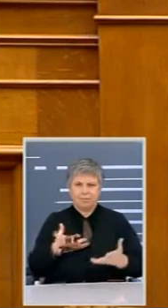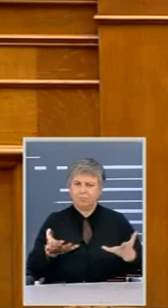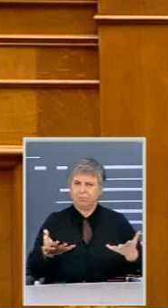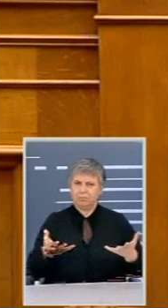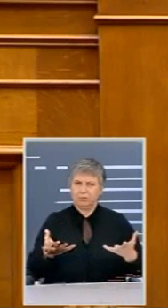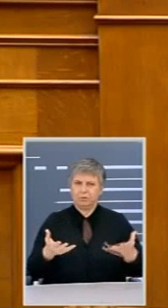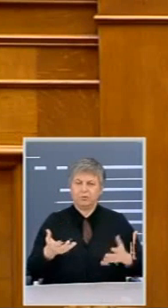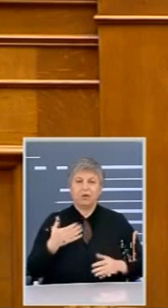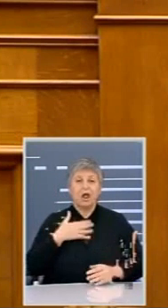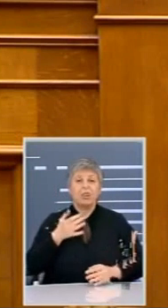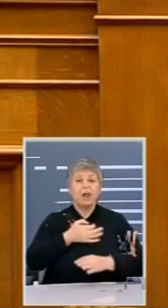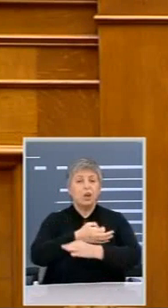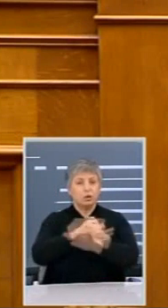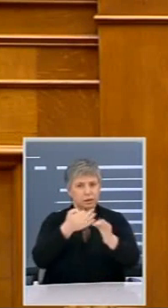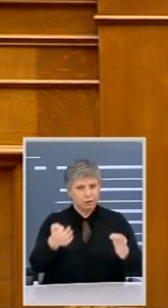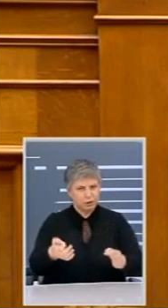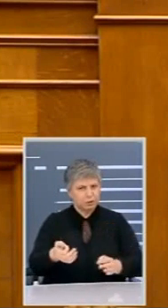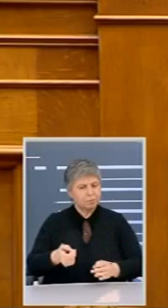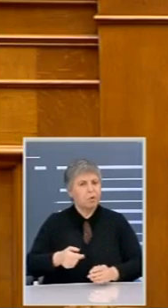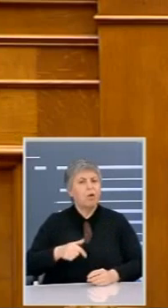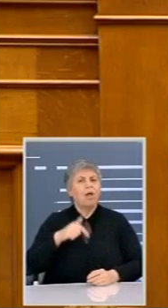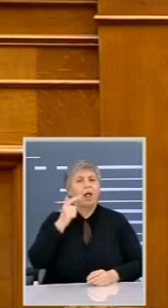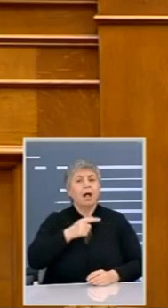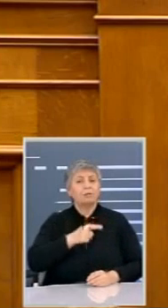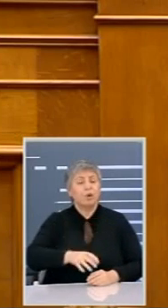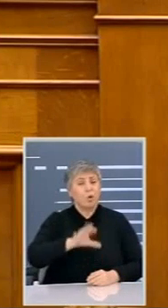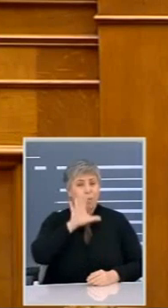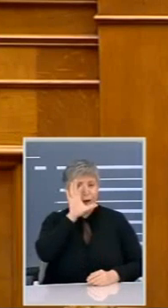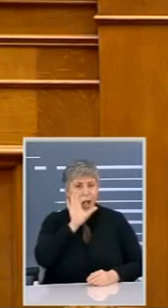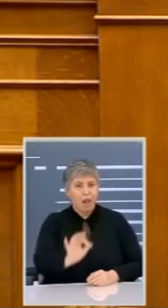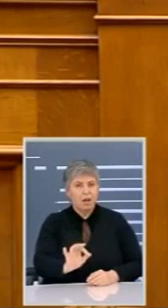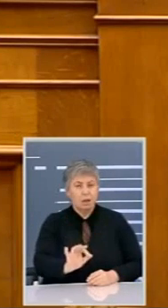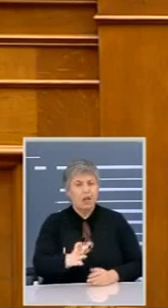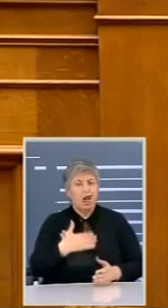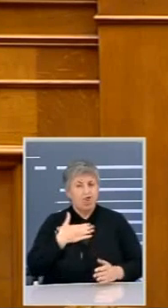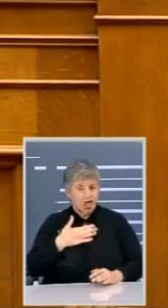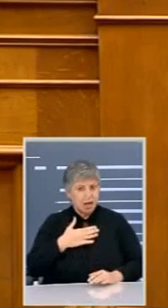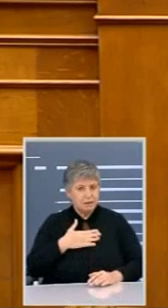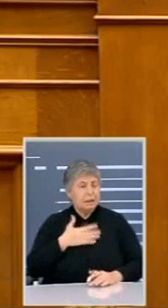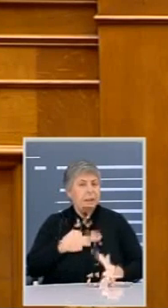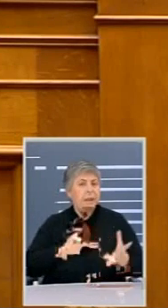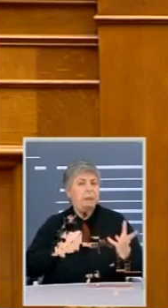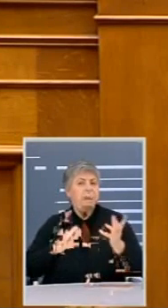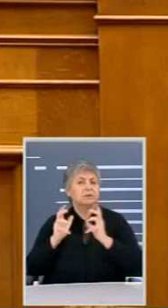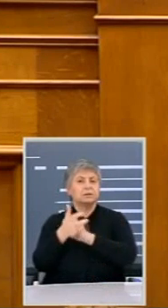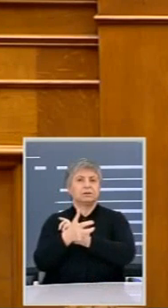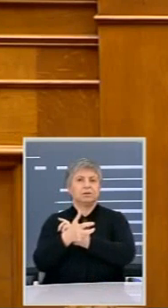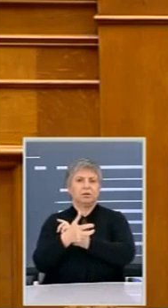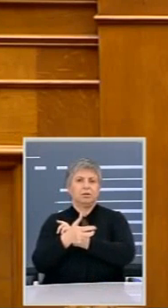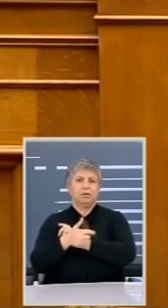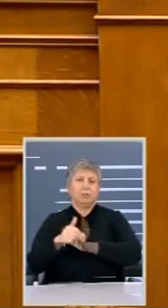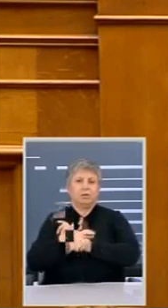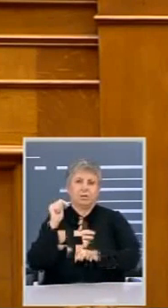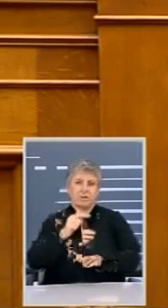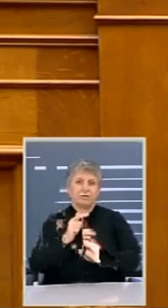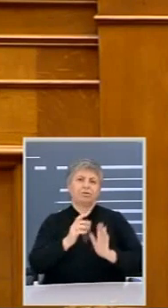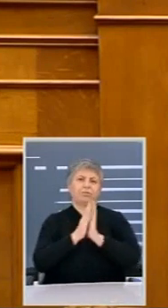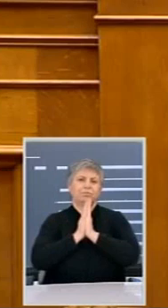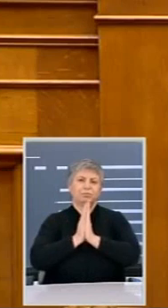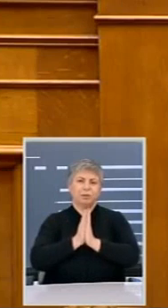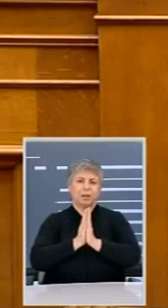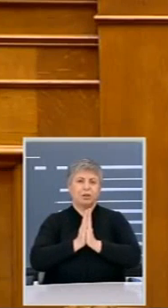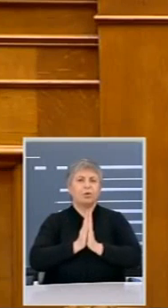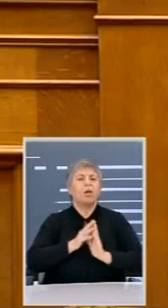Ακούστε κύριε, εάν η συμφωνία αλήθειας που περιφέρεται απαιτεί τη διαστρέβλωση των πάντων και την κακοποίηση της αλήθειας, να την απευθύνετε